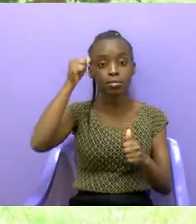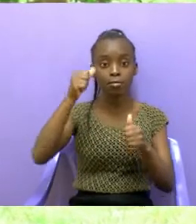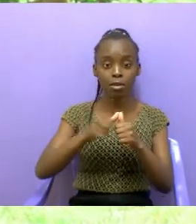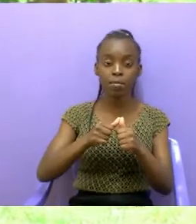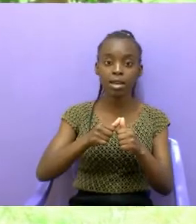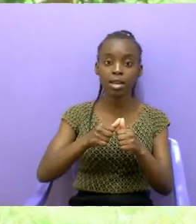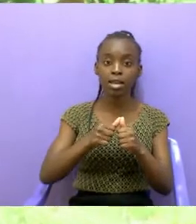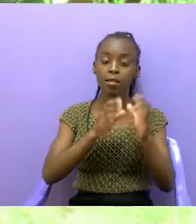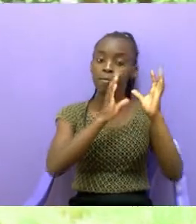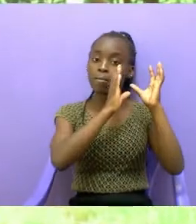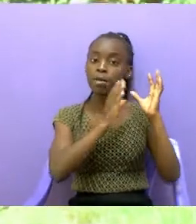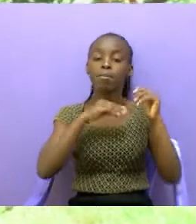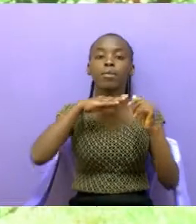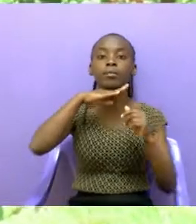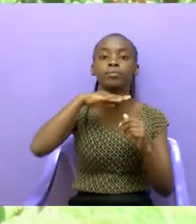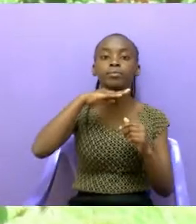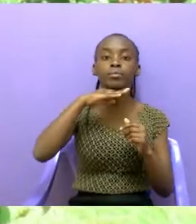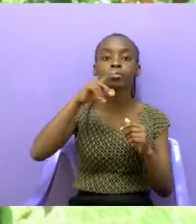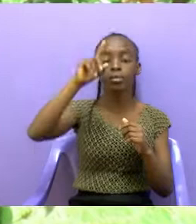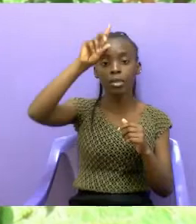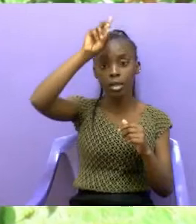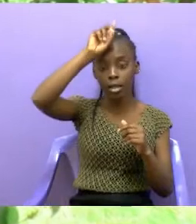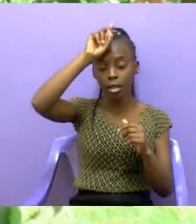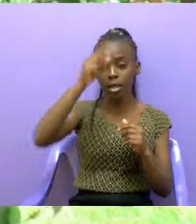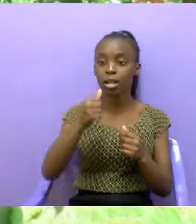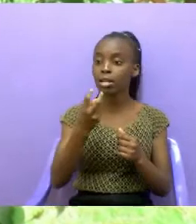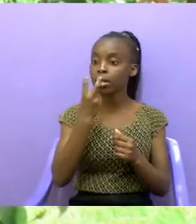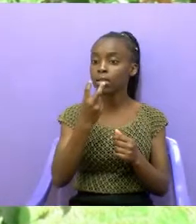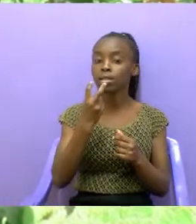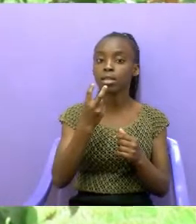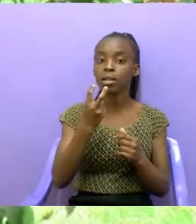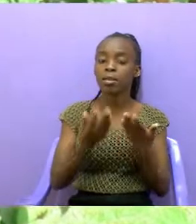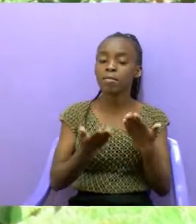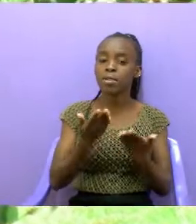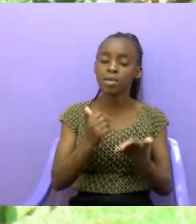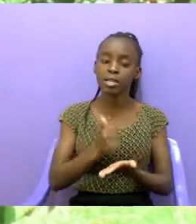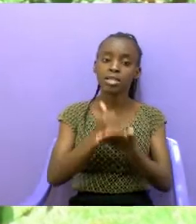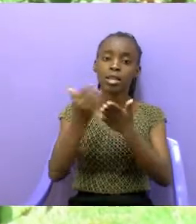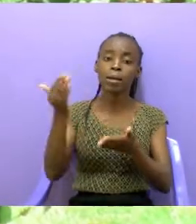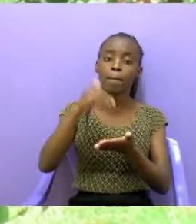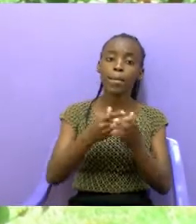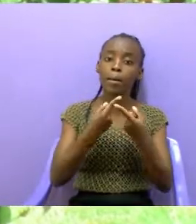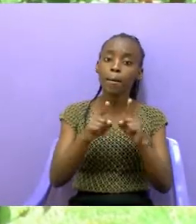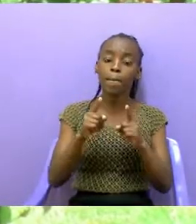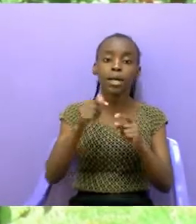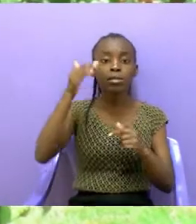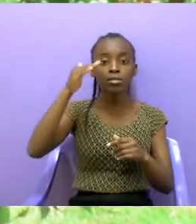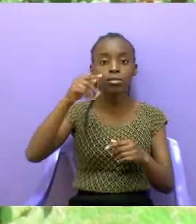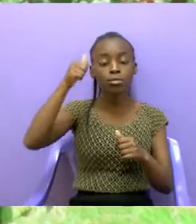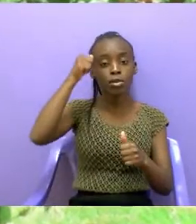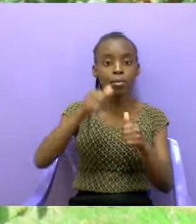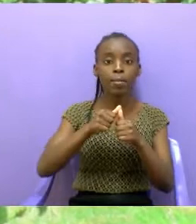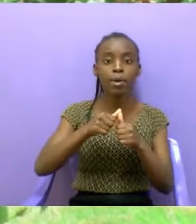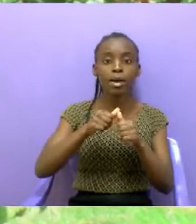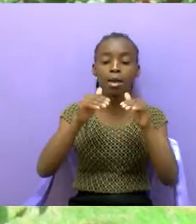mauti. Misri inaonekana inaweza kukusaidia tena. Lakini kumbuka Misri iko na makaburi.